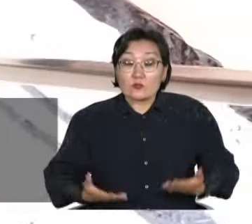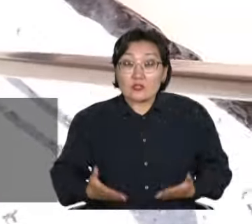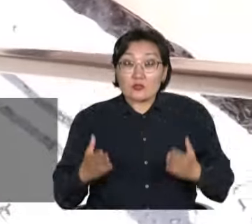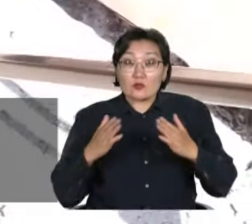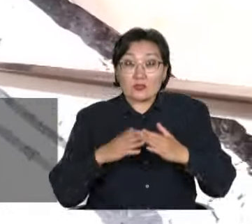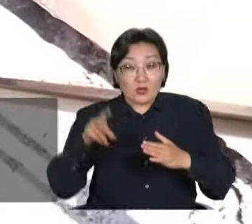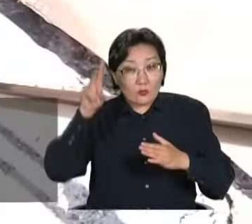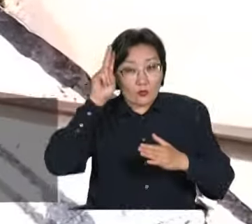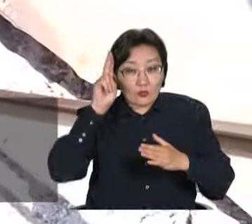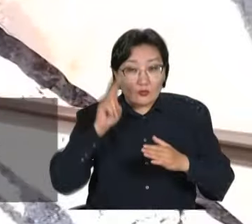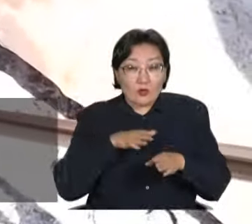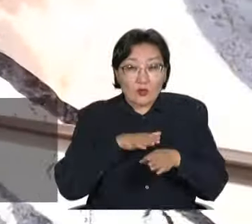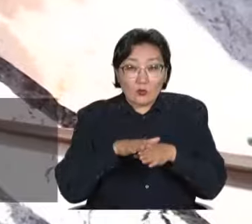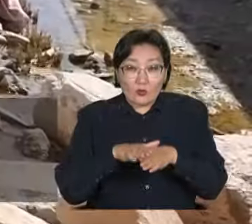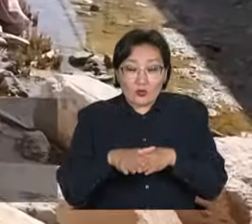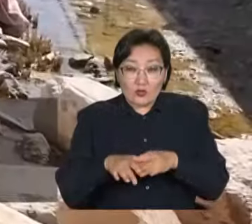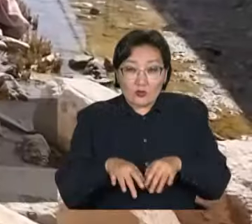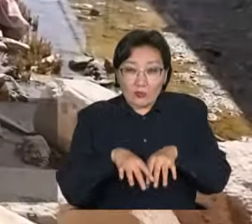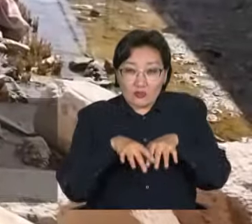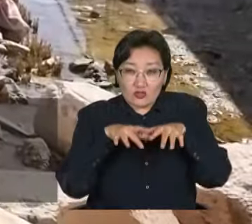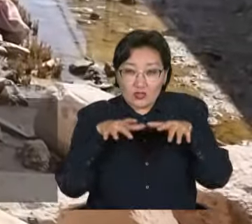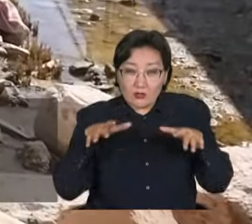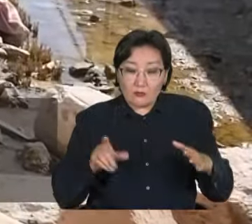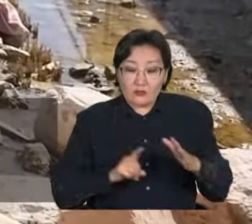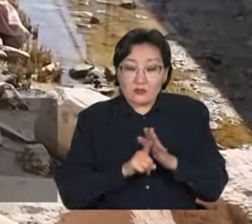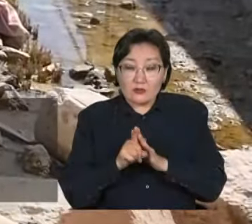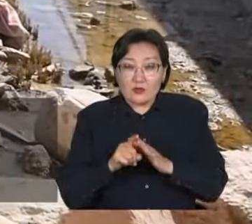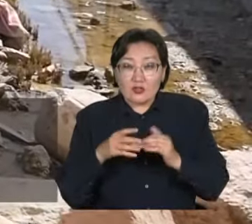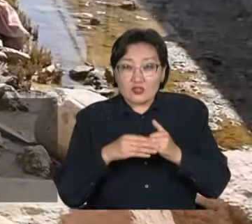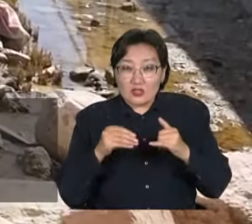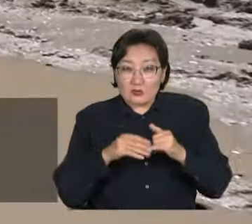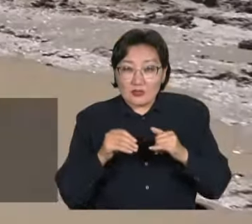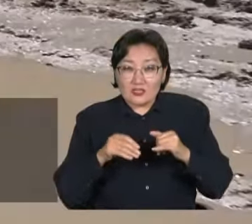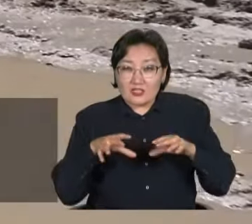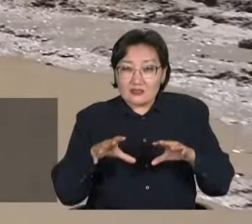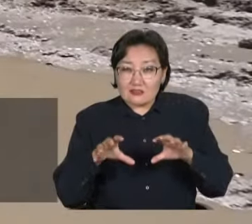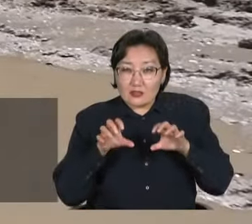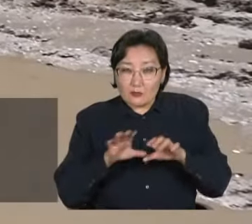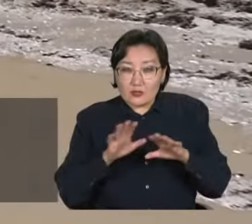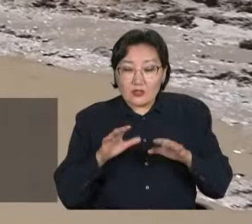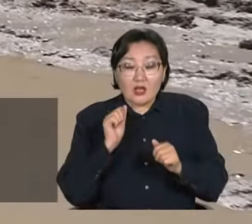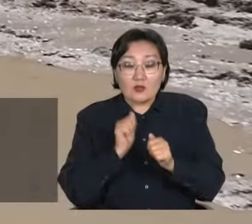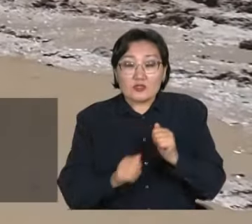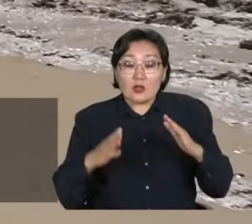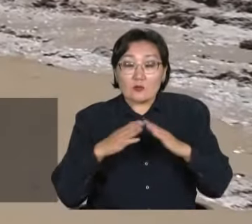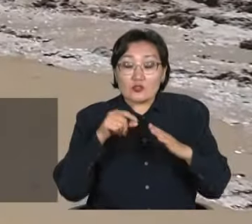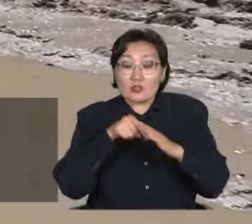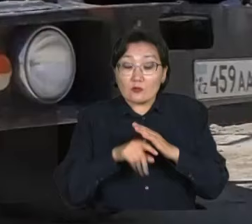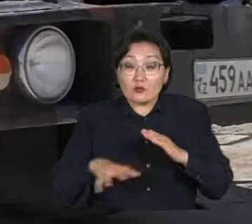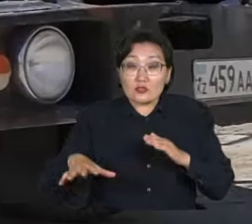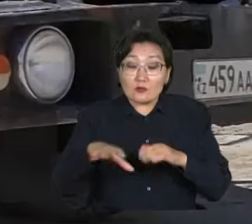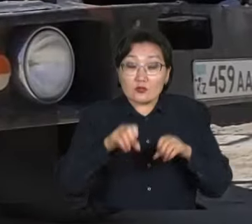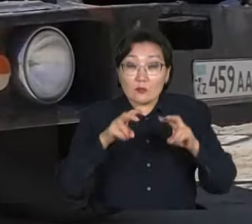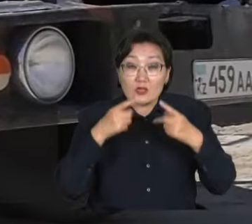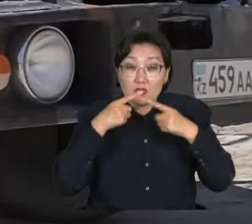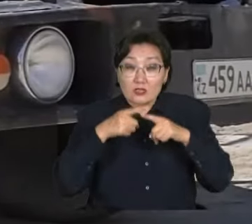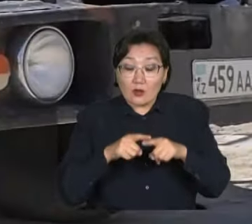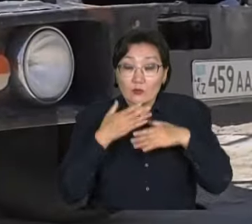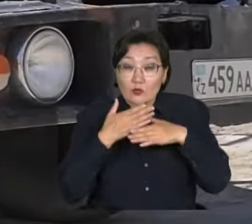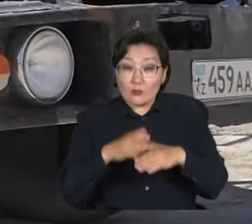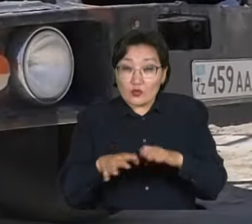кәріз құдығы толып, лас су көшелерге жайылады. Мүлдем жерге сіңбейді. Содан бері әркім үйінің ауласындағы суды арнайы техникамен